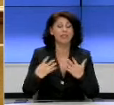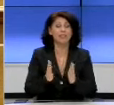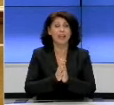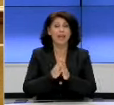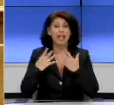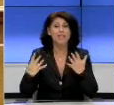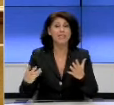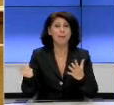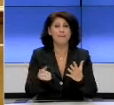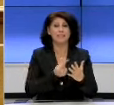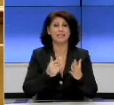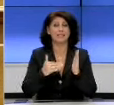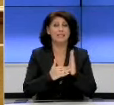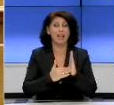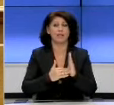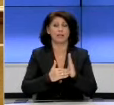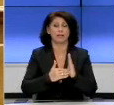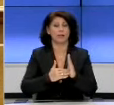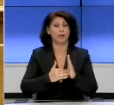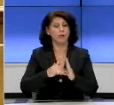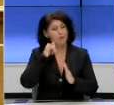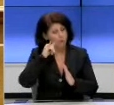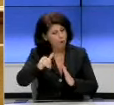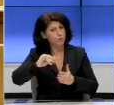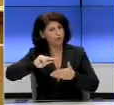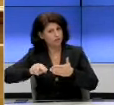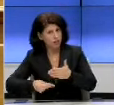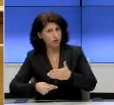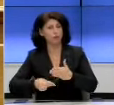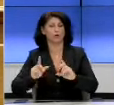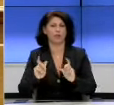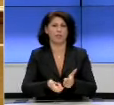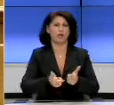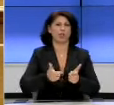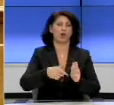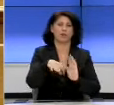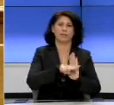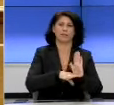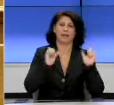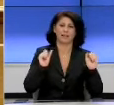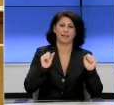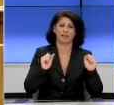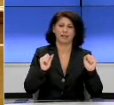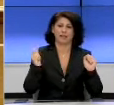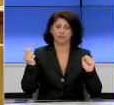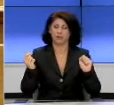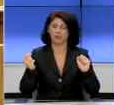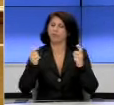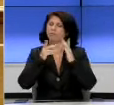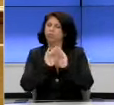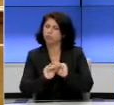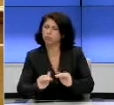19.500 εργαζόμενους μόνιμους και συμβασιούχους στο Εθνικό Σύστημα Υγείας. Σε συνθήκες δημοσιονομικής ασφυξίας εξηγιάναμε